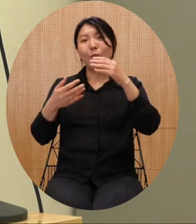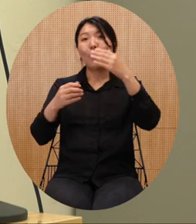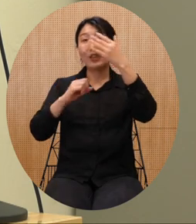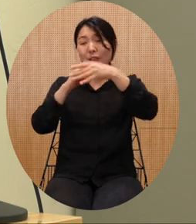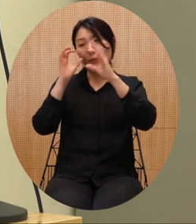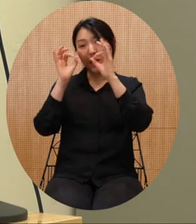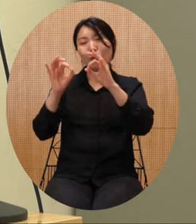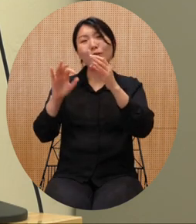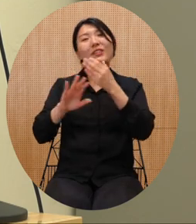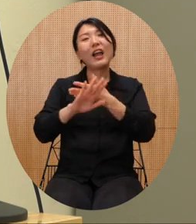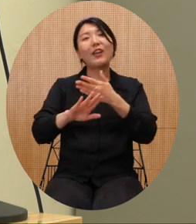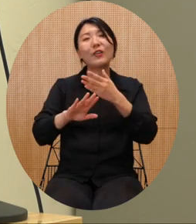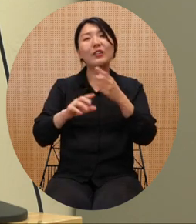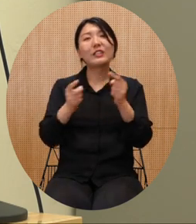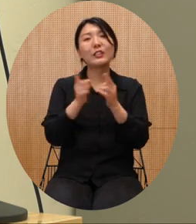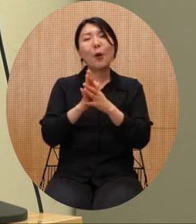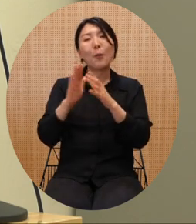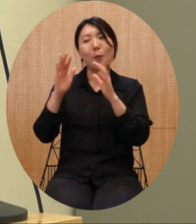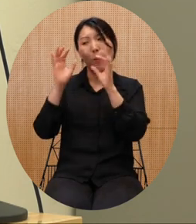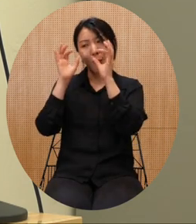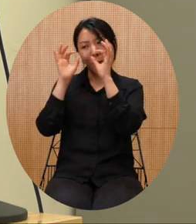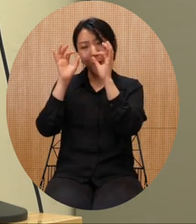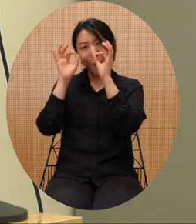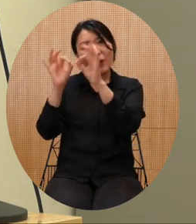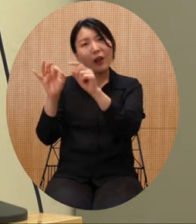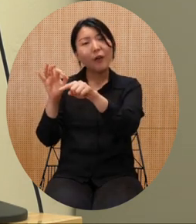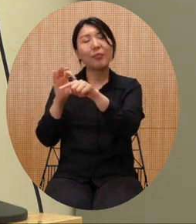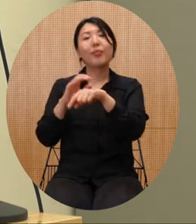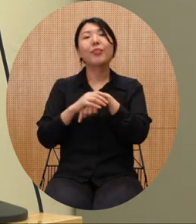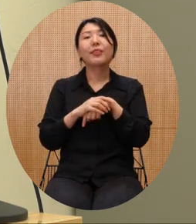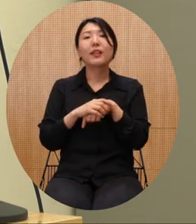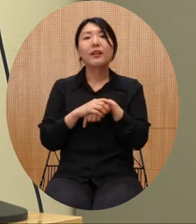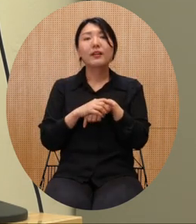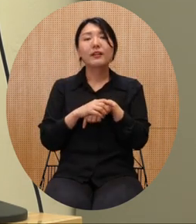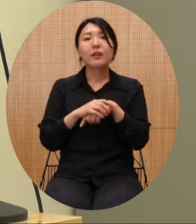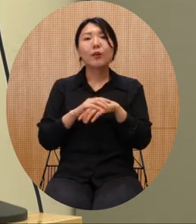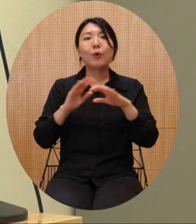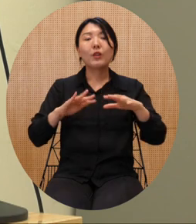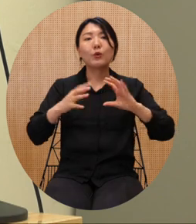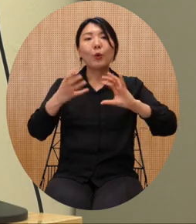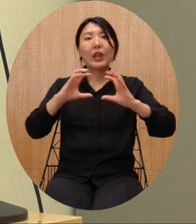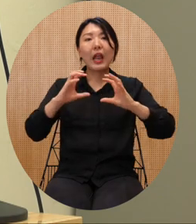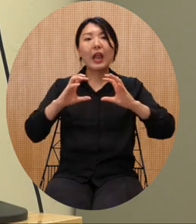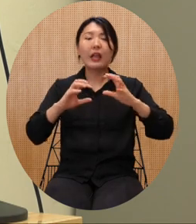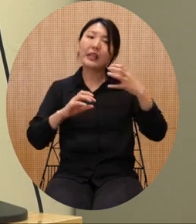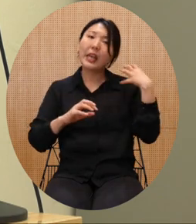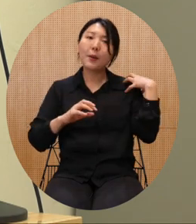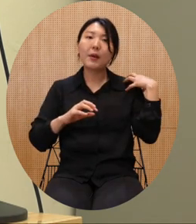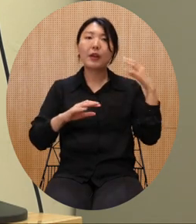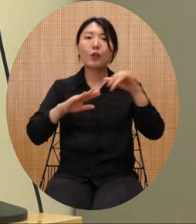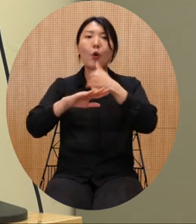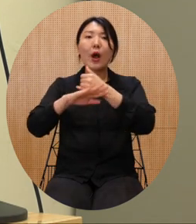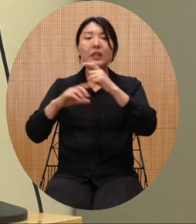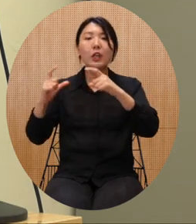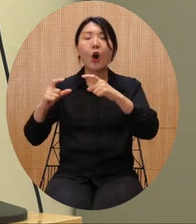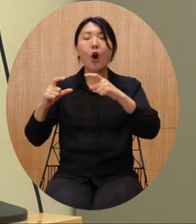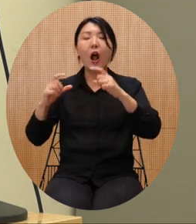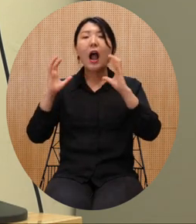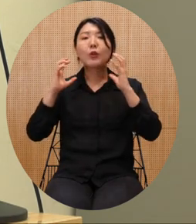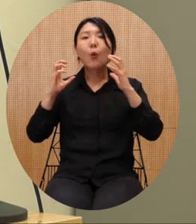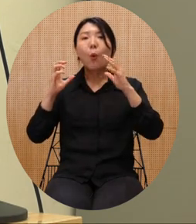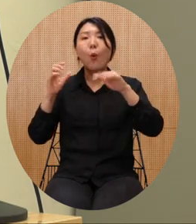것이고 가보는 것. 그래서 사실은 지금 이 토론회도 주관이 정황적 아동 주거 환경